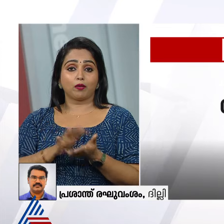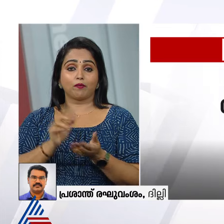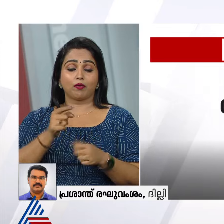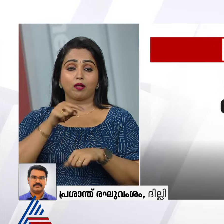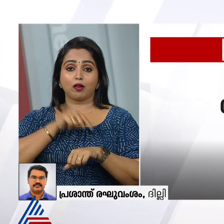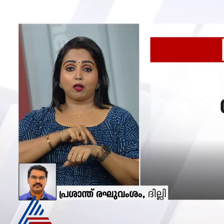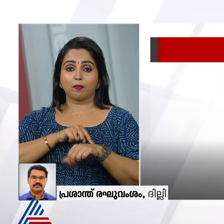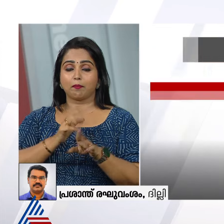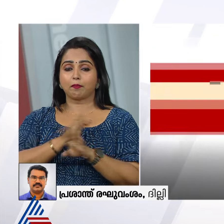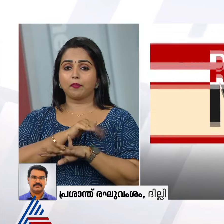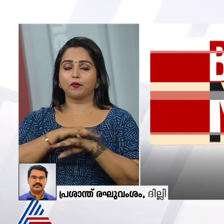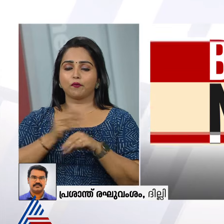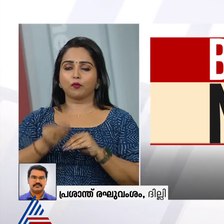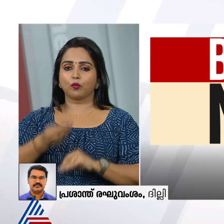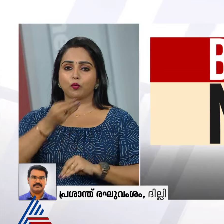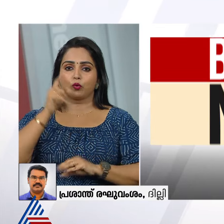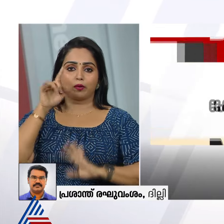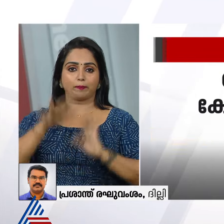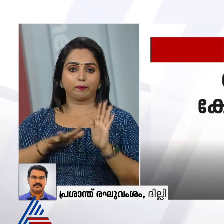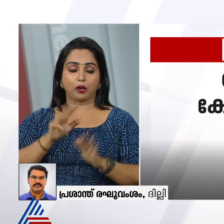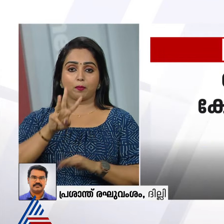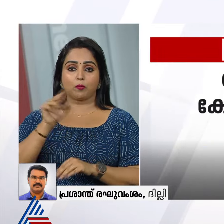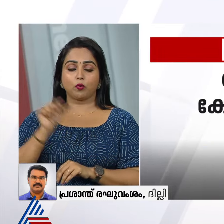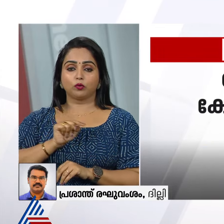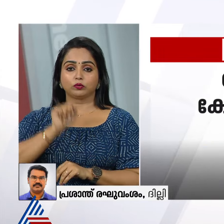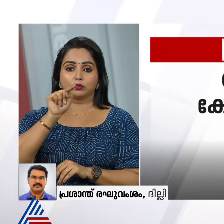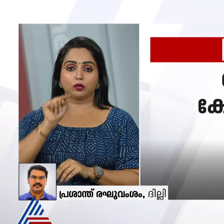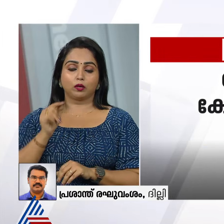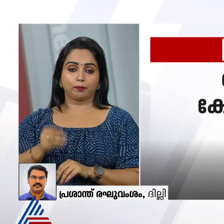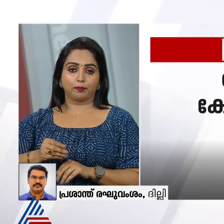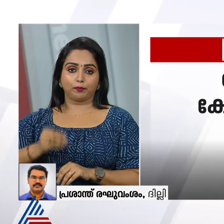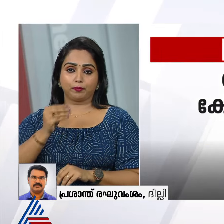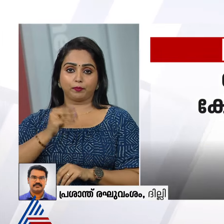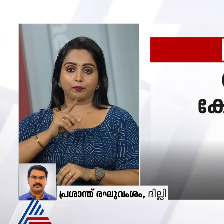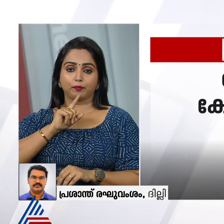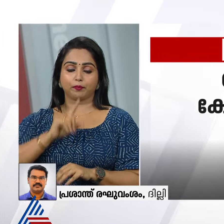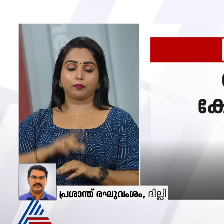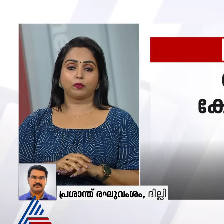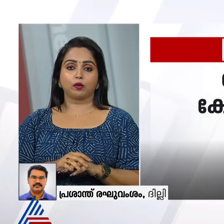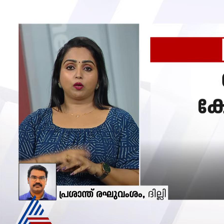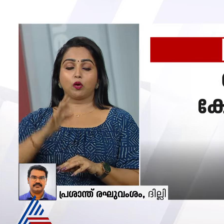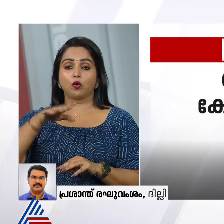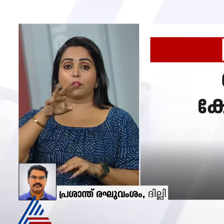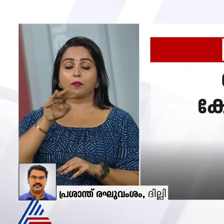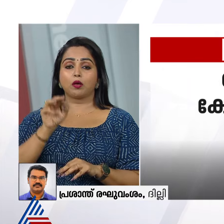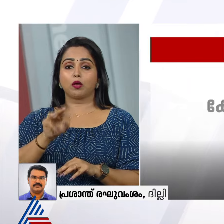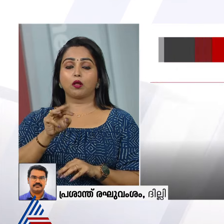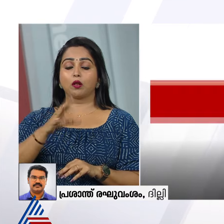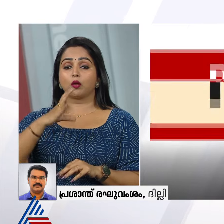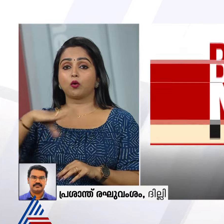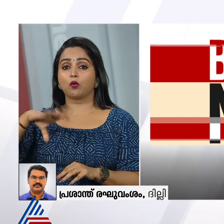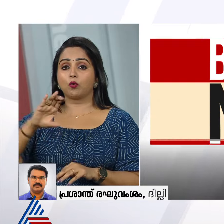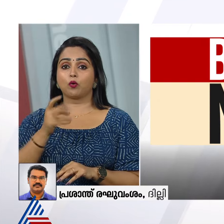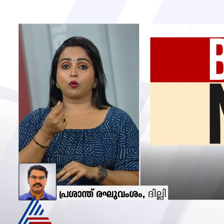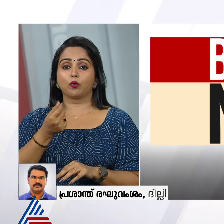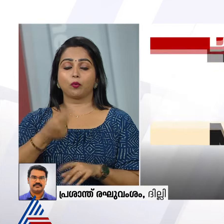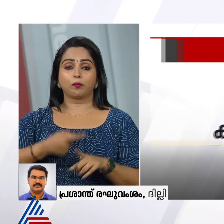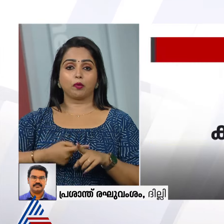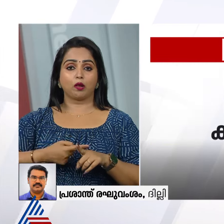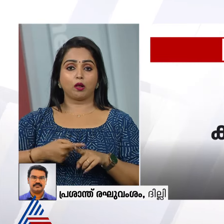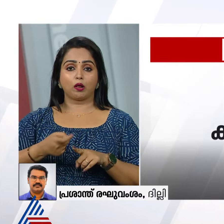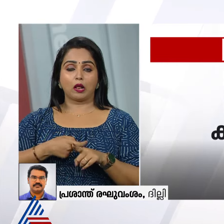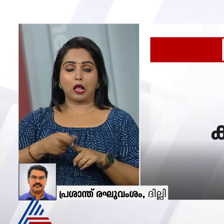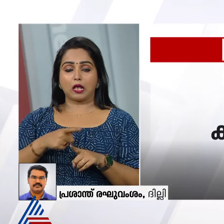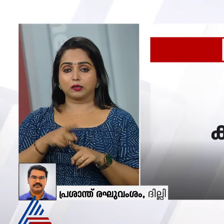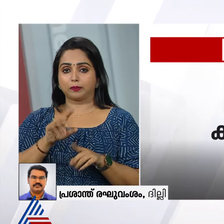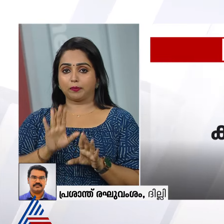കൈക്കൊണ്ടിരിക്കുന്നത്. ഈ 3% ശമ്പത്ത കൂടുതൽ നൽകുന്നതിന് ഏതാണ്ട് 9,000 കോടി രൂപ അധികം ചെലവ് പ്രതീക്ഷിക്കുന്നുവെന്നാണ്